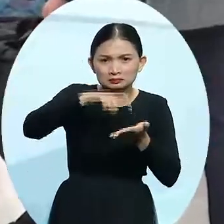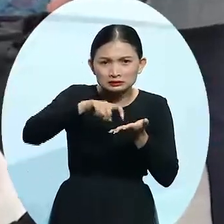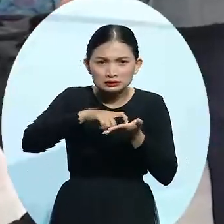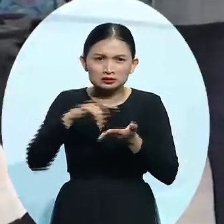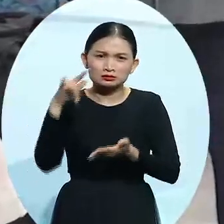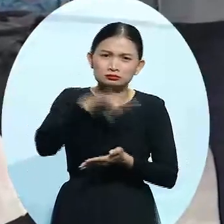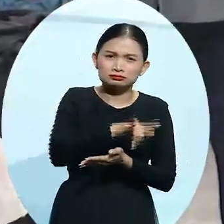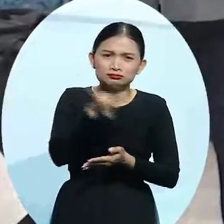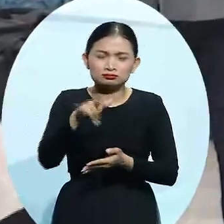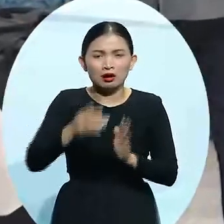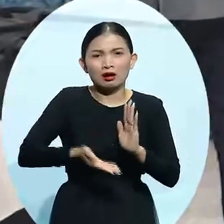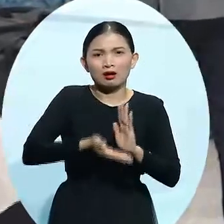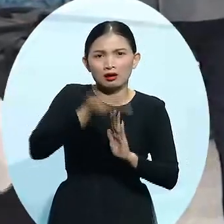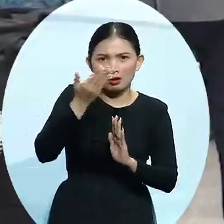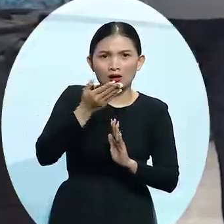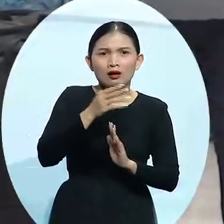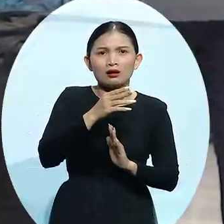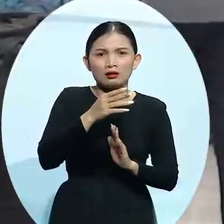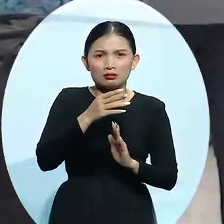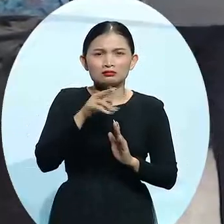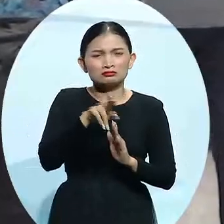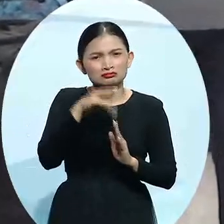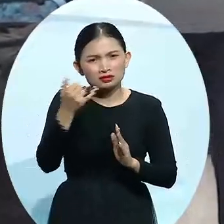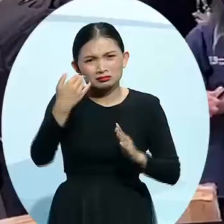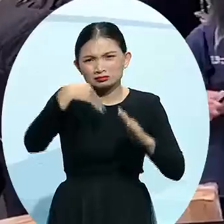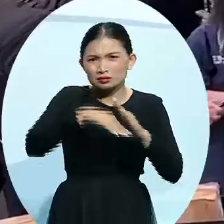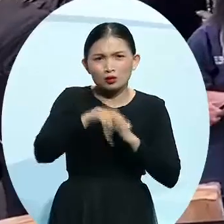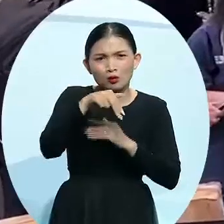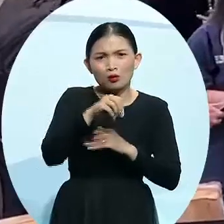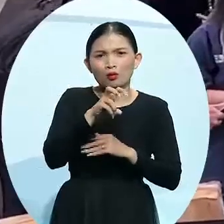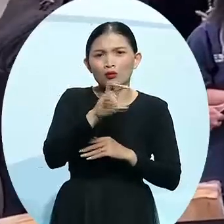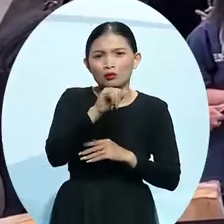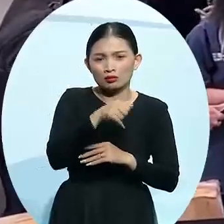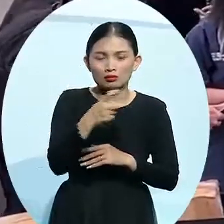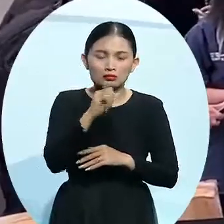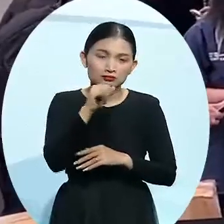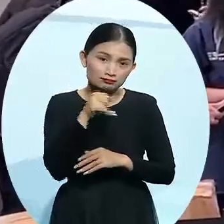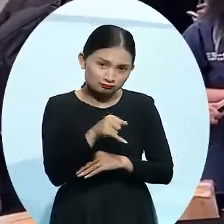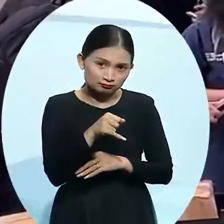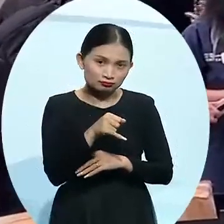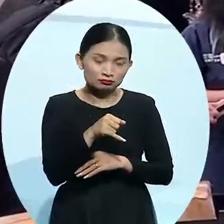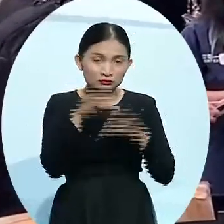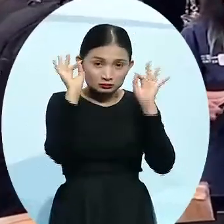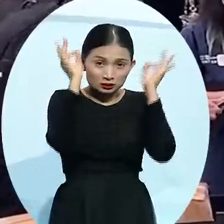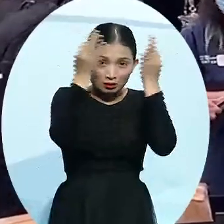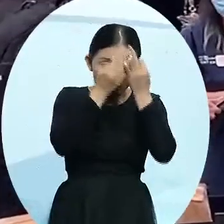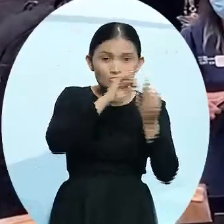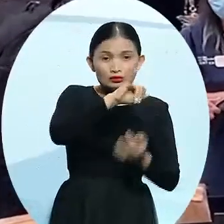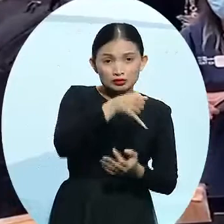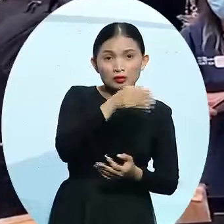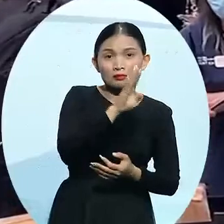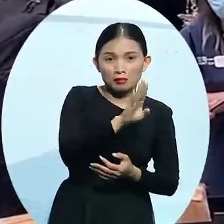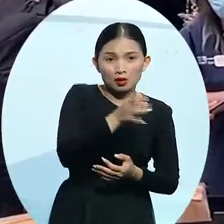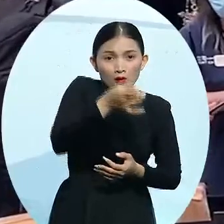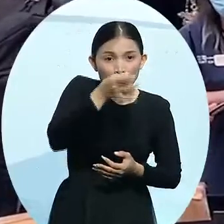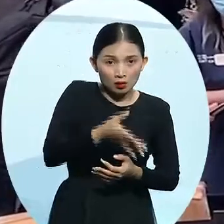năm 2019. Tuy nhiên, chủ yếu vẫn là đi lại nội địa. Việc chính quyền của Tổng thống Joe Biden quyết định chấm dứt yêu cầu xét nghiệm âm tính